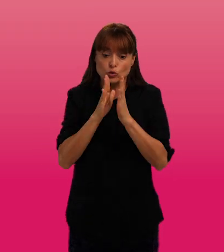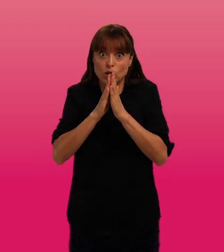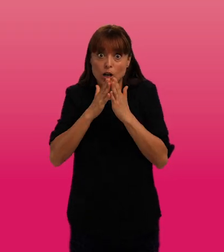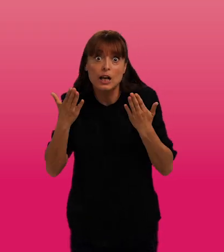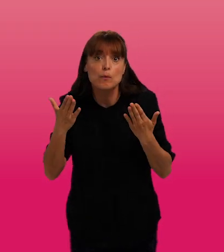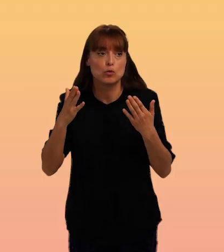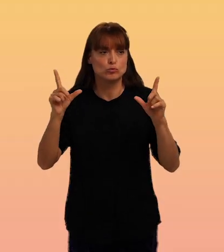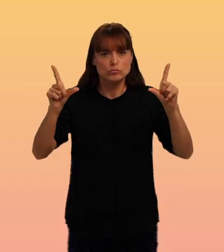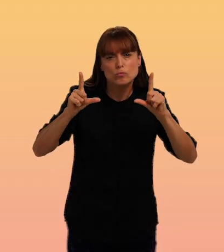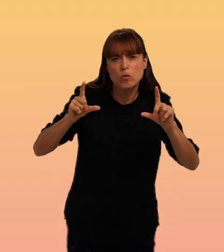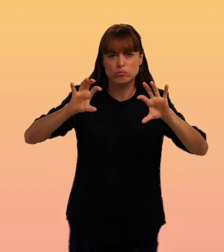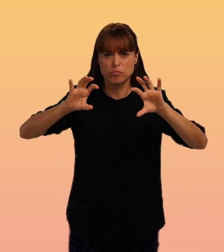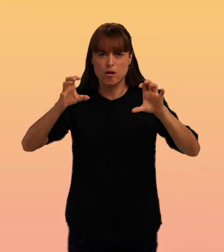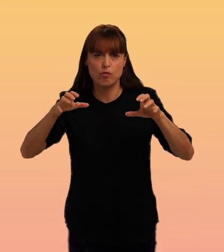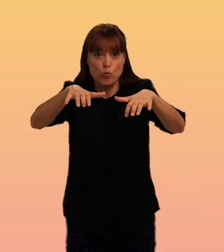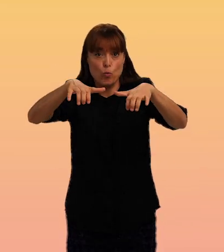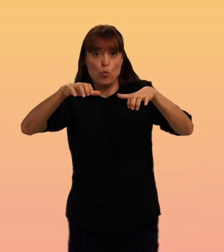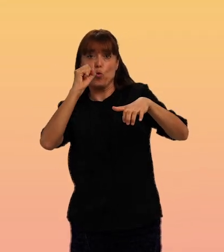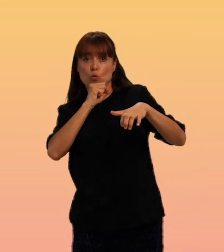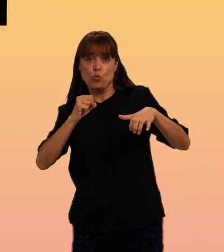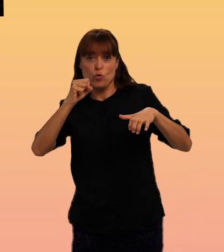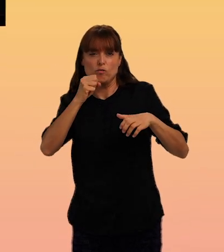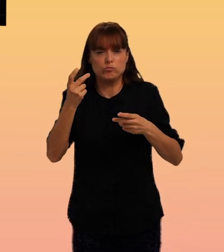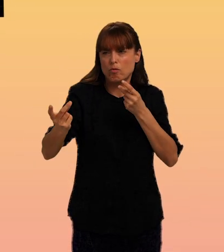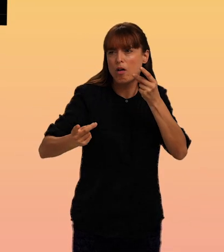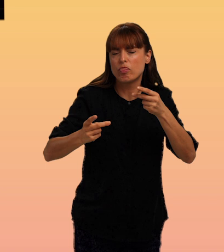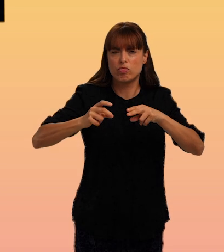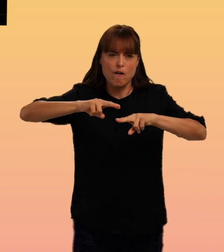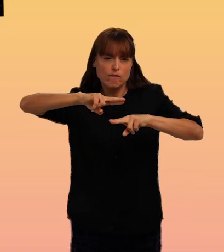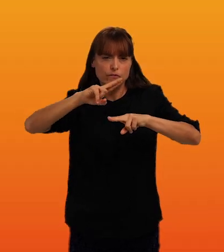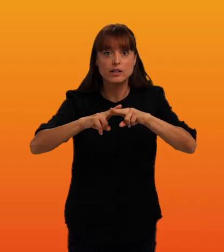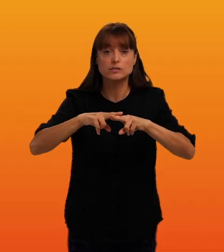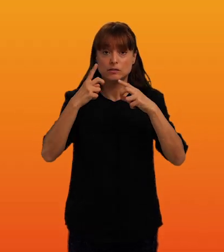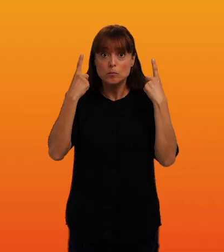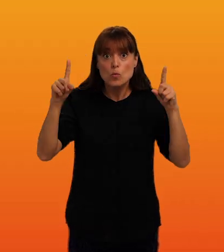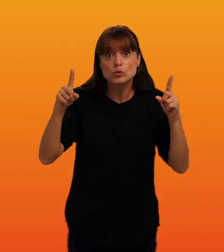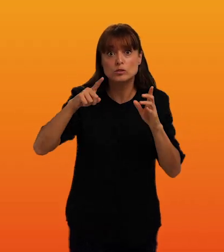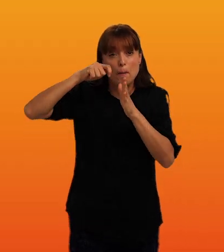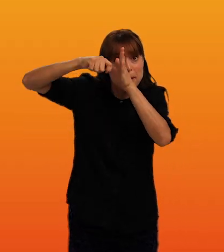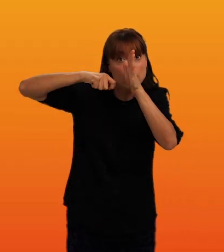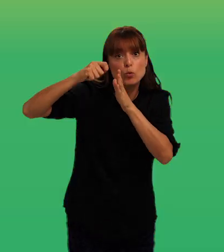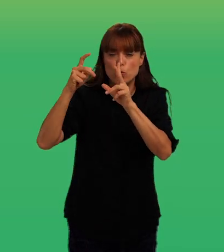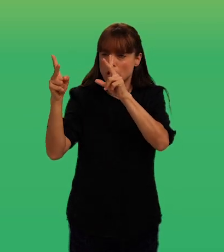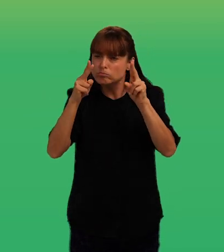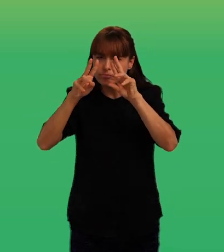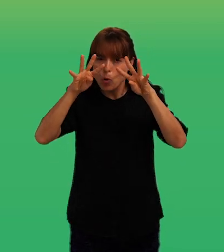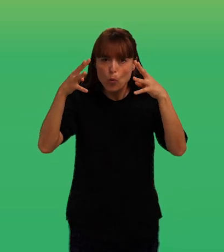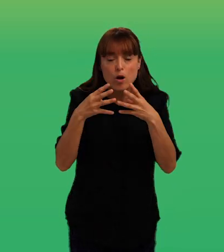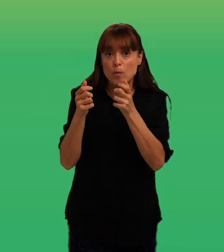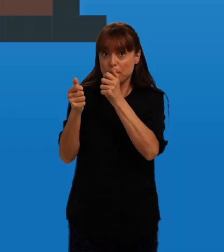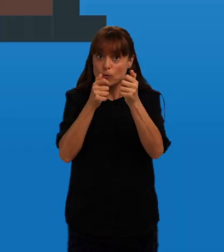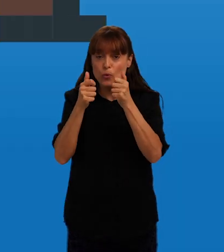de comunicació, concerts, dansa, festivals, música, pel·lícules i sèries online,